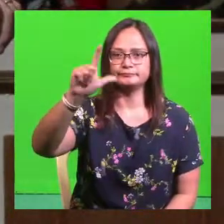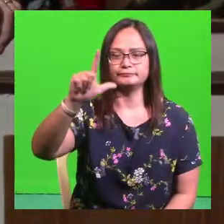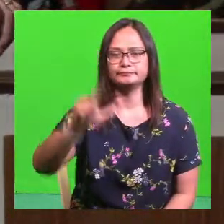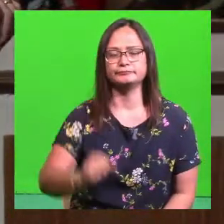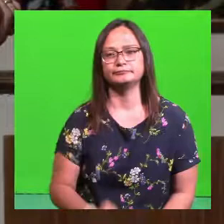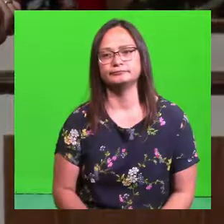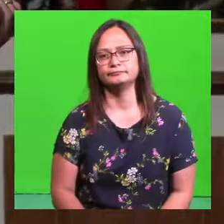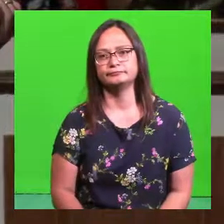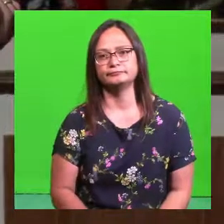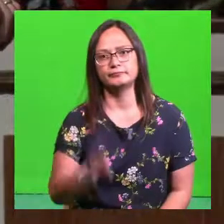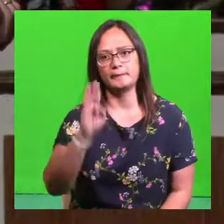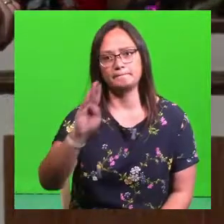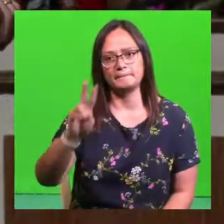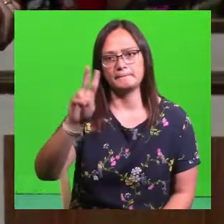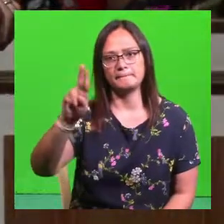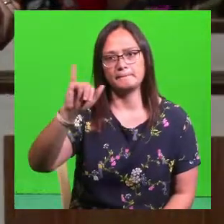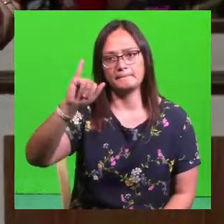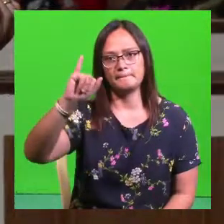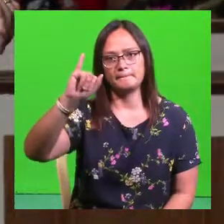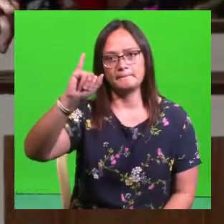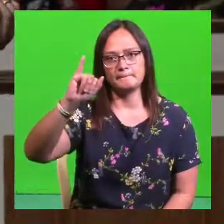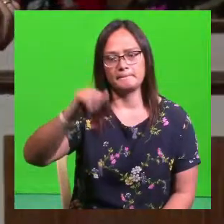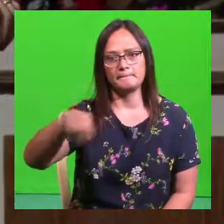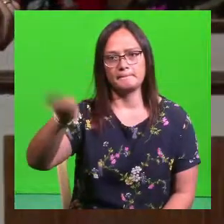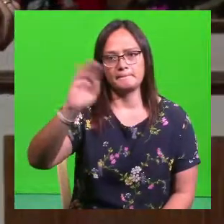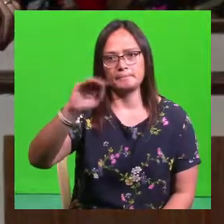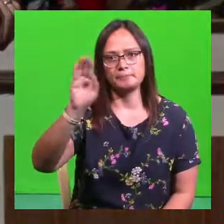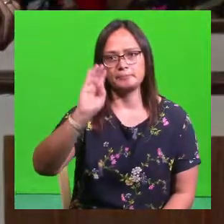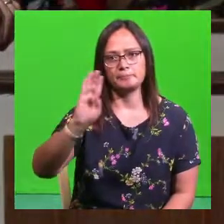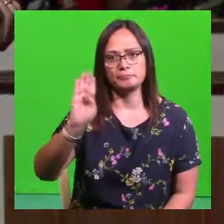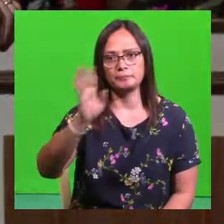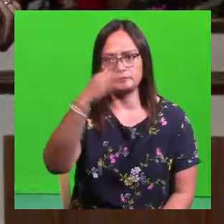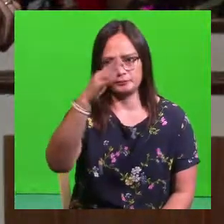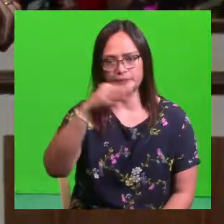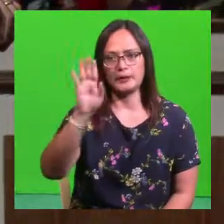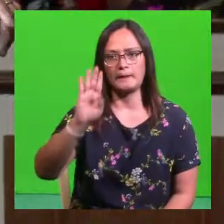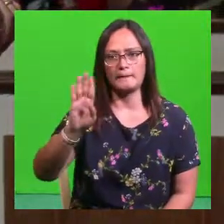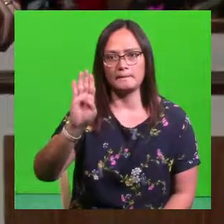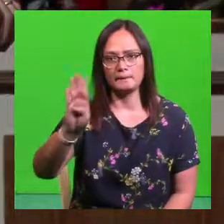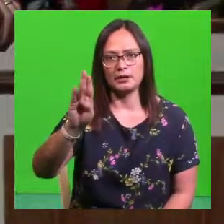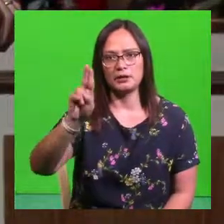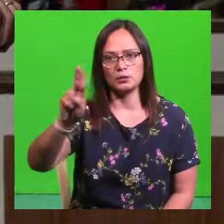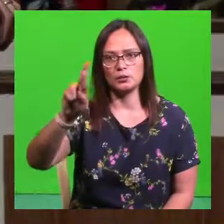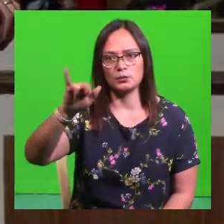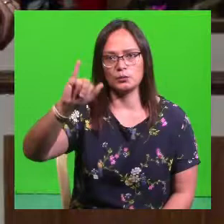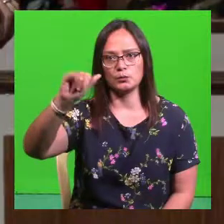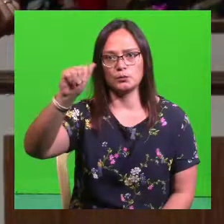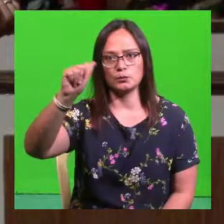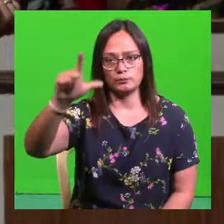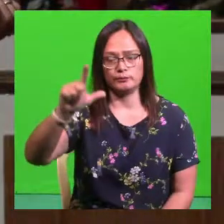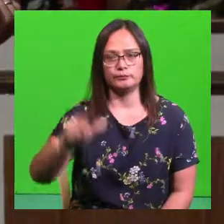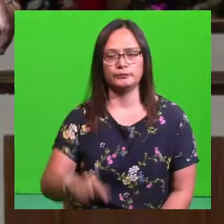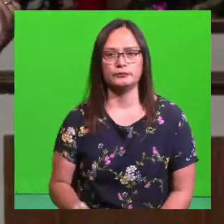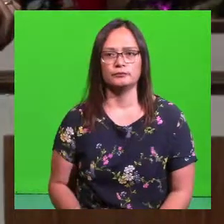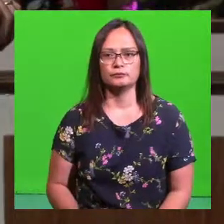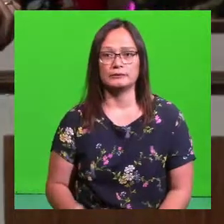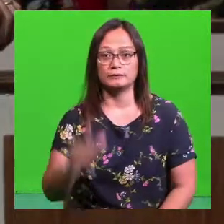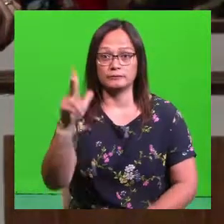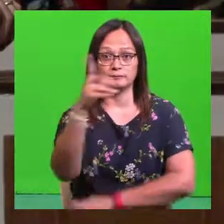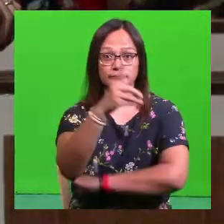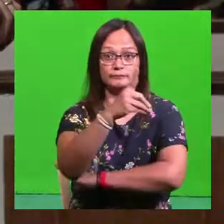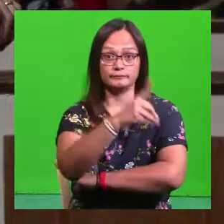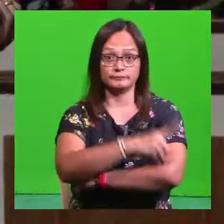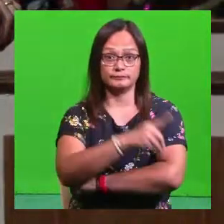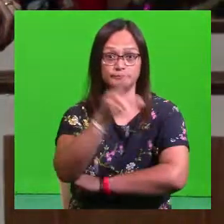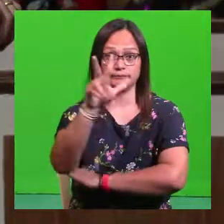pagkalibing? At pagkalibing ng 3 araw at 3 gabi, 72 hours. At bakit kinakailangan ganun katagal?